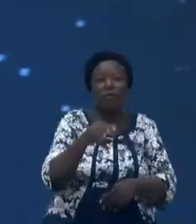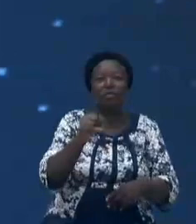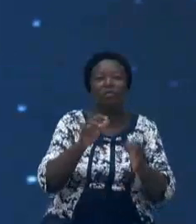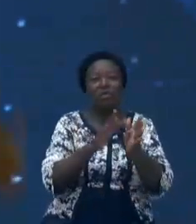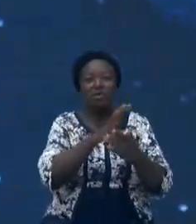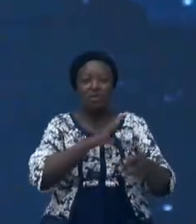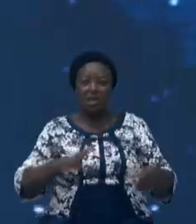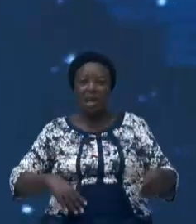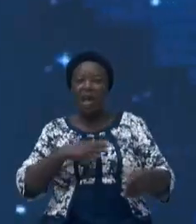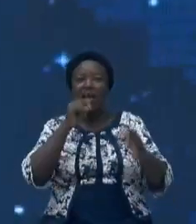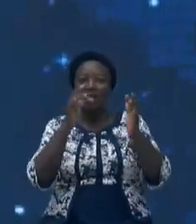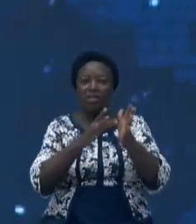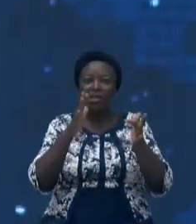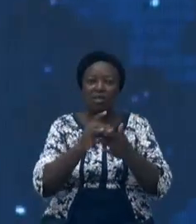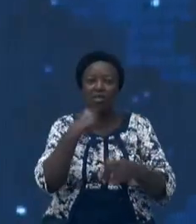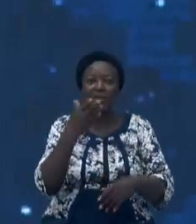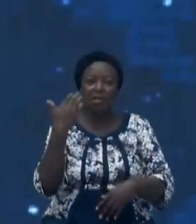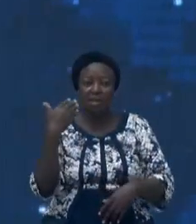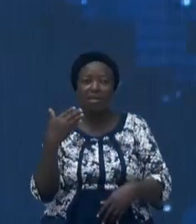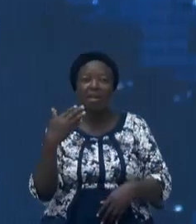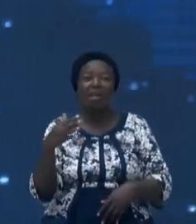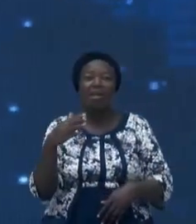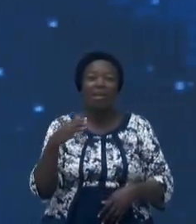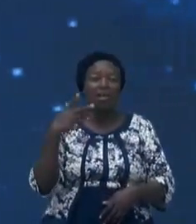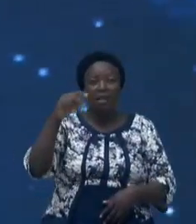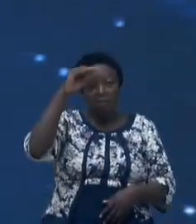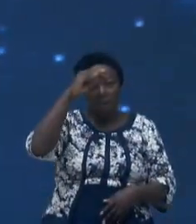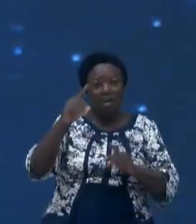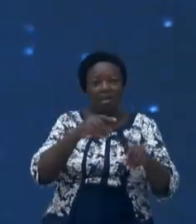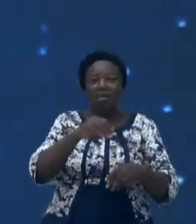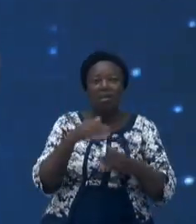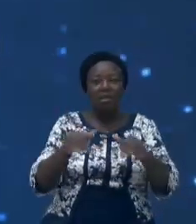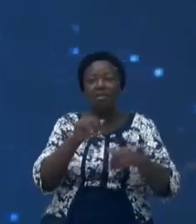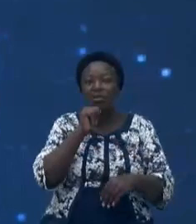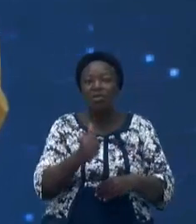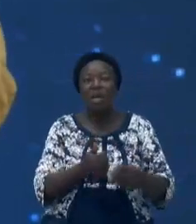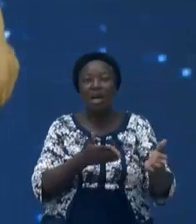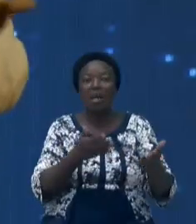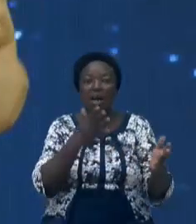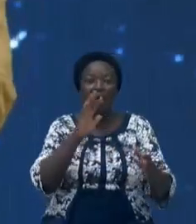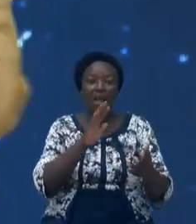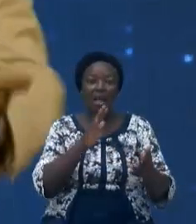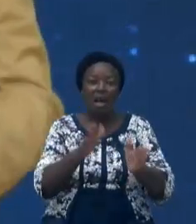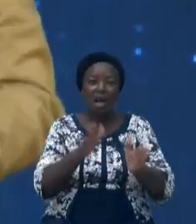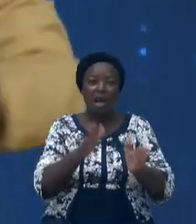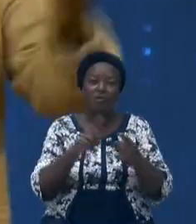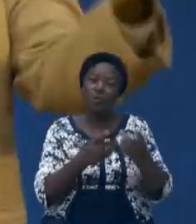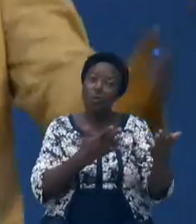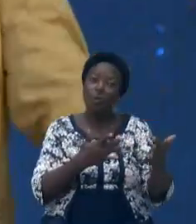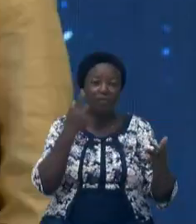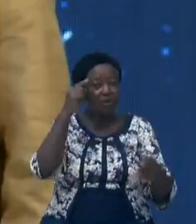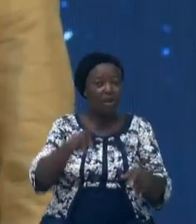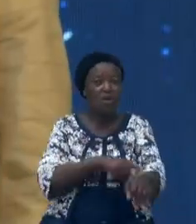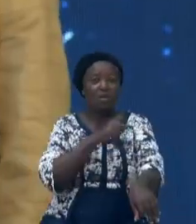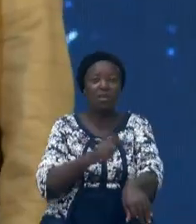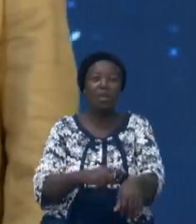monsieur ce tome devant jésus christ et j'écris cela dit le seuil à la map a